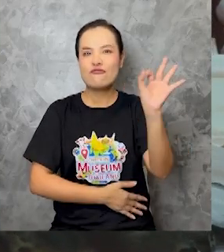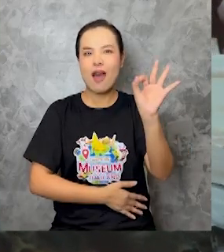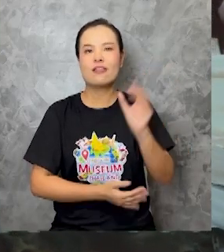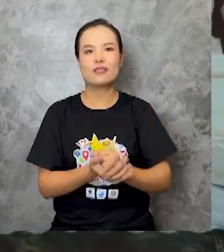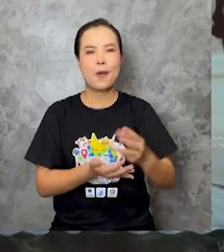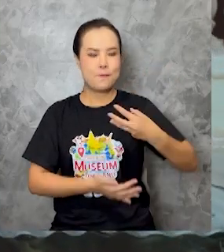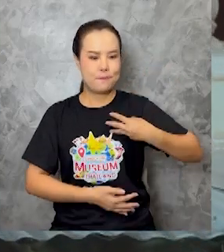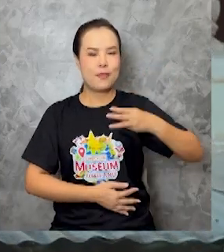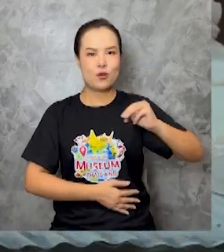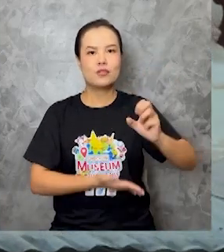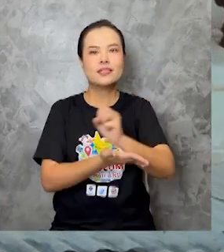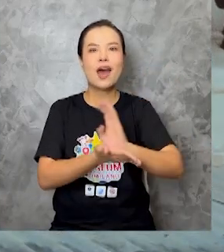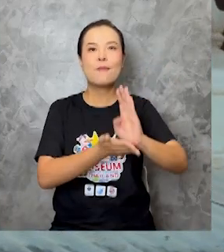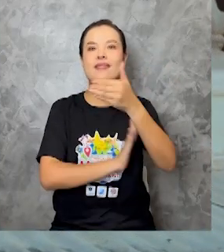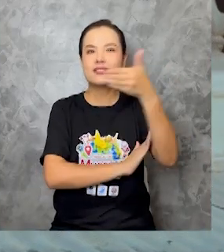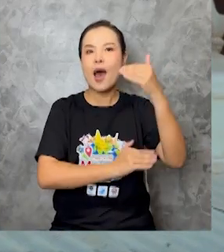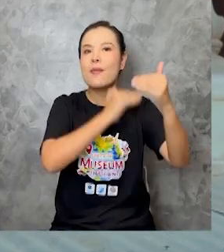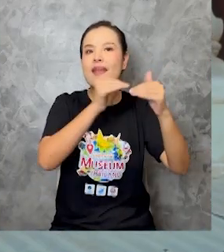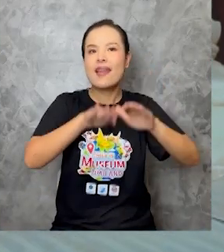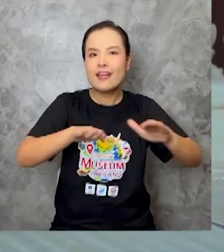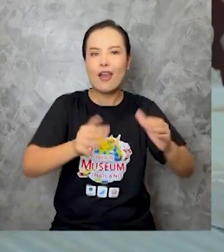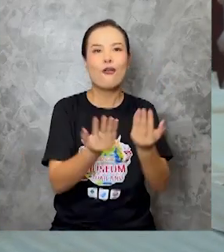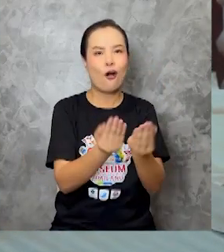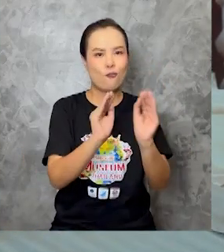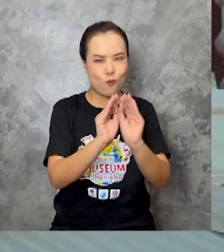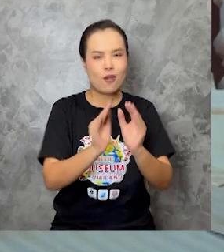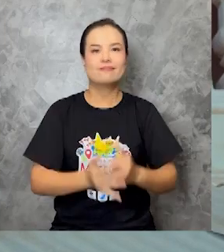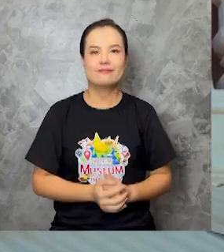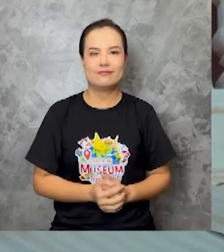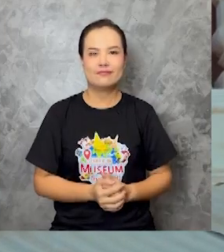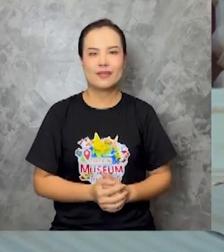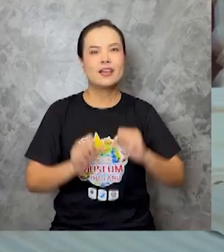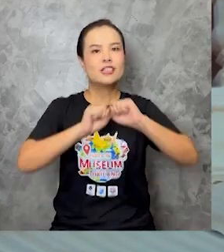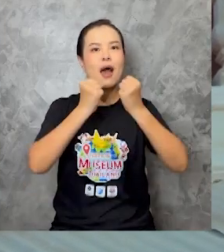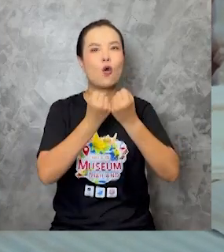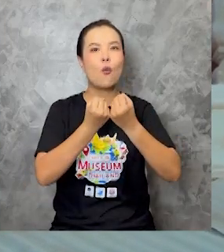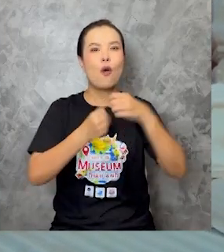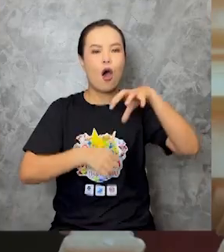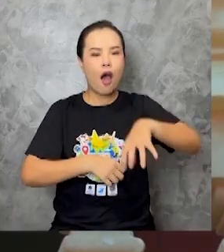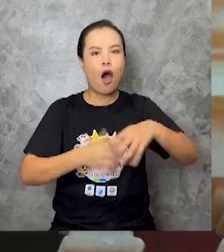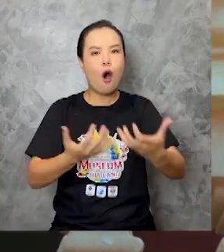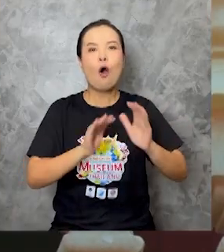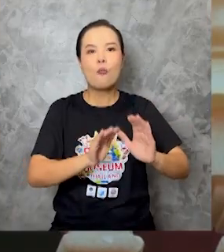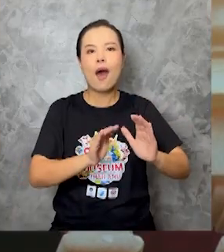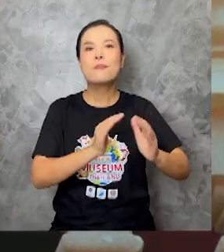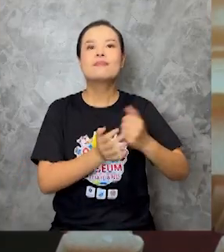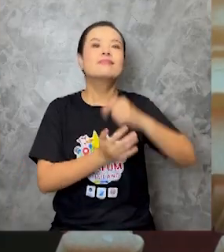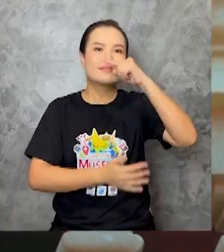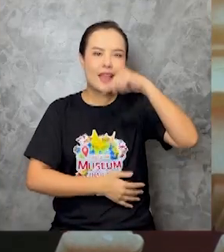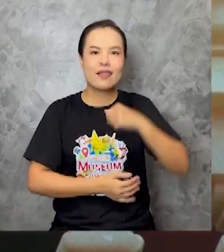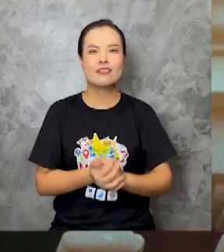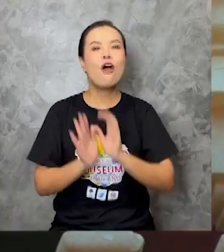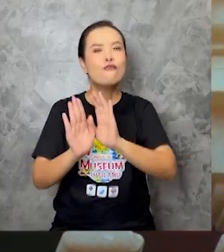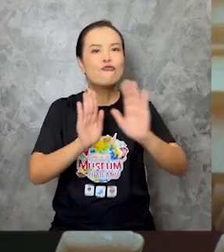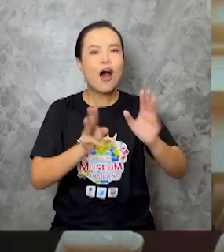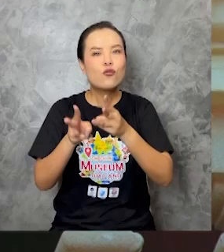ทยาลัยมหิดลสถาบันแห่งชาติเพื่อการพัฒนาเด็กและครอบครัวและสมาคมพิพิธภัณฑ์ไทยค่ะแล้วก็ฝากติดตามโซเชียลมี